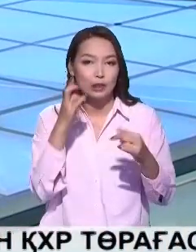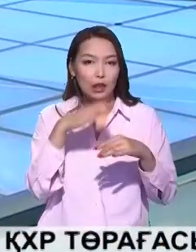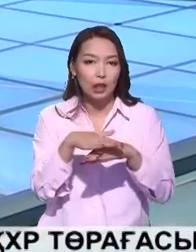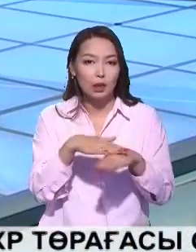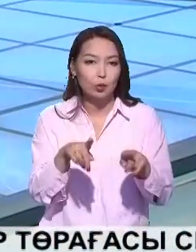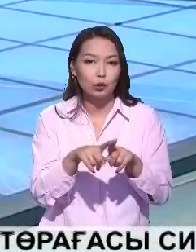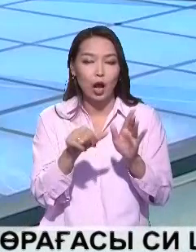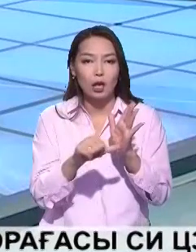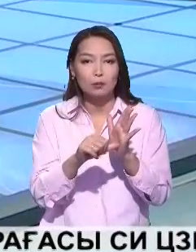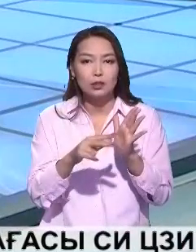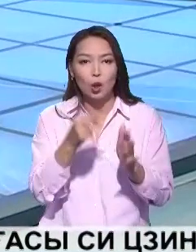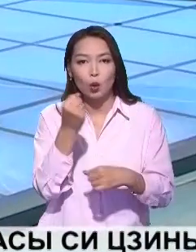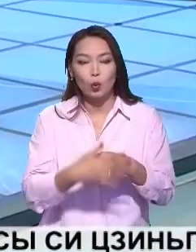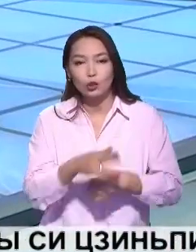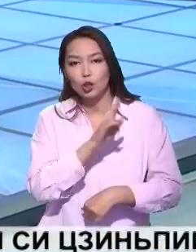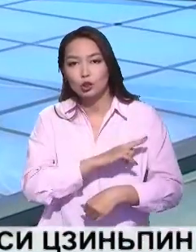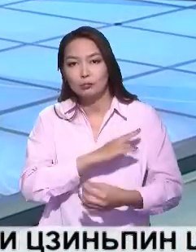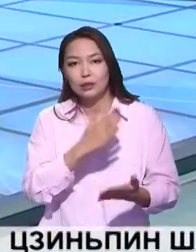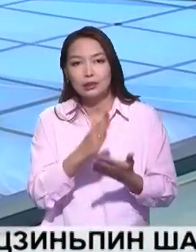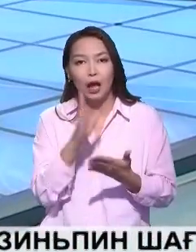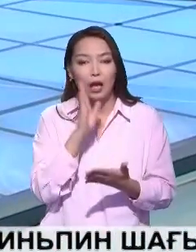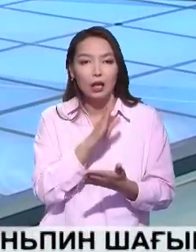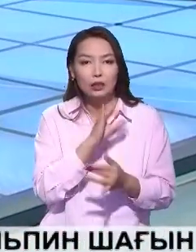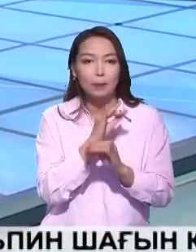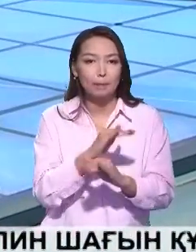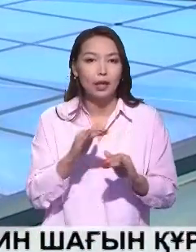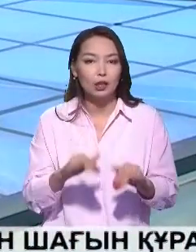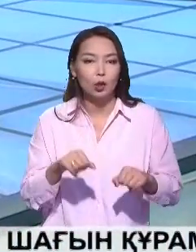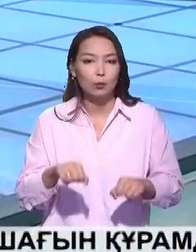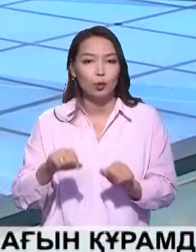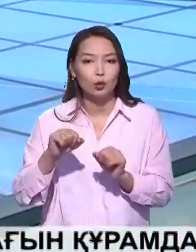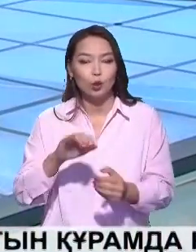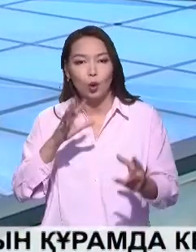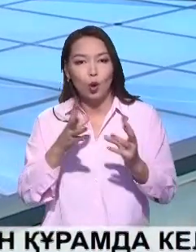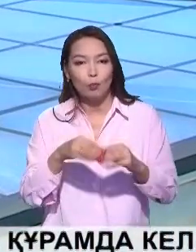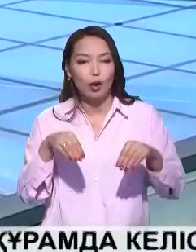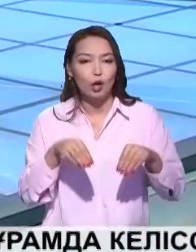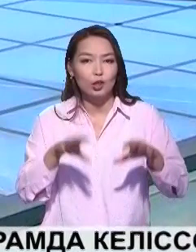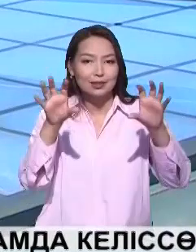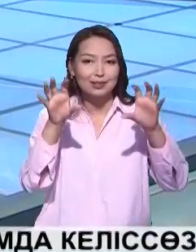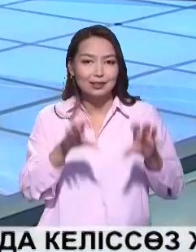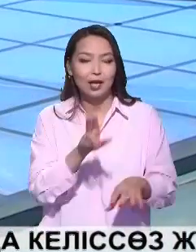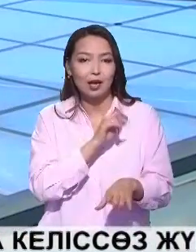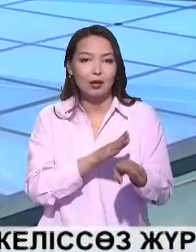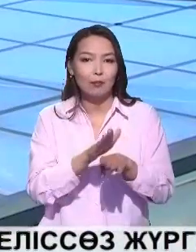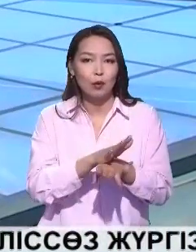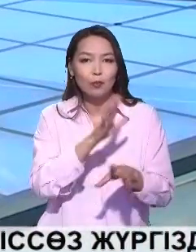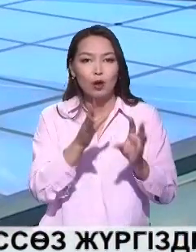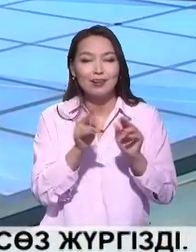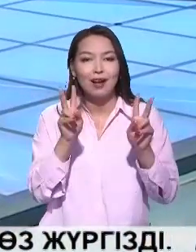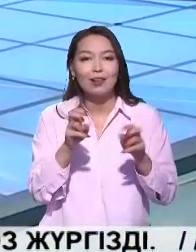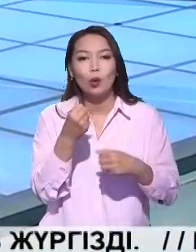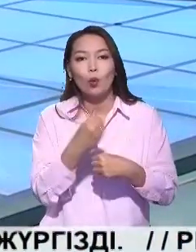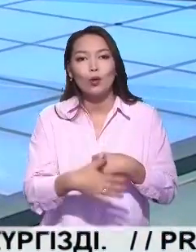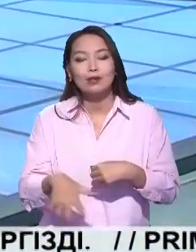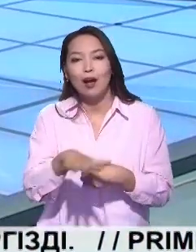осындай 68 орталық жұмыс істеп тұр. Әйелдер мен балалардың құқығын қорғау мақсатында қабылданған заңды іске асыру аясында аталған